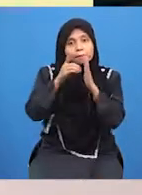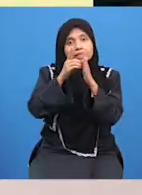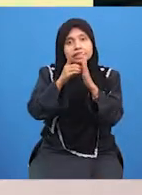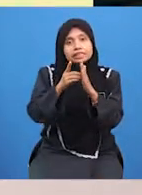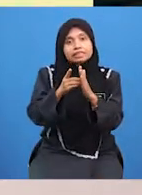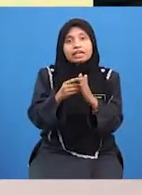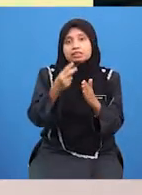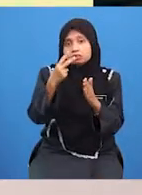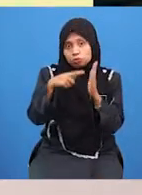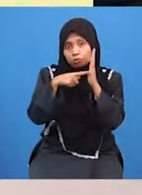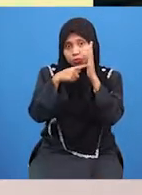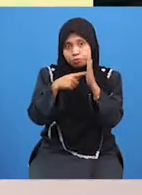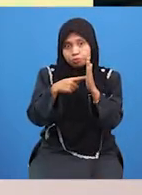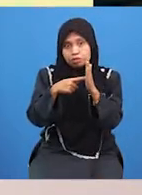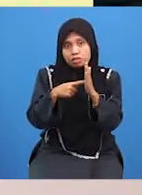Berdasarkan paparan,